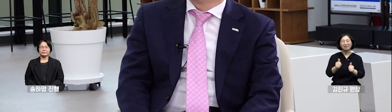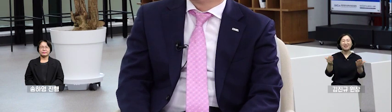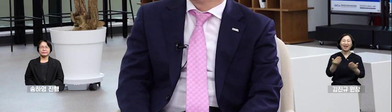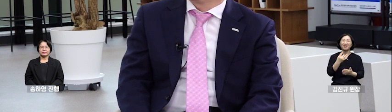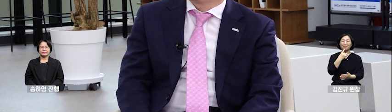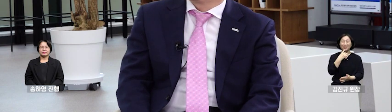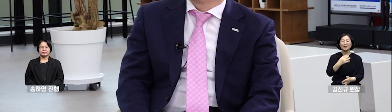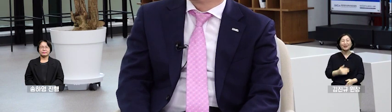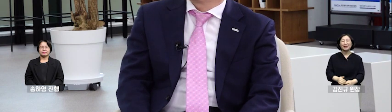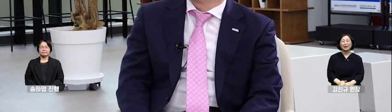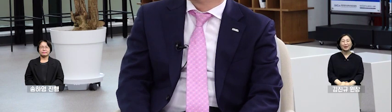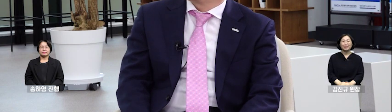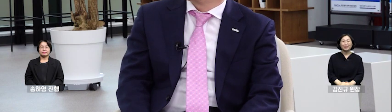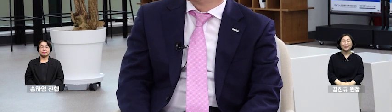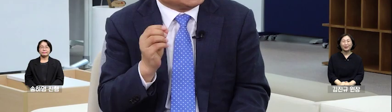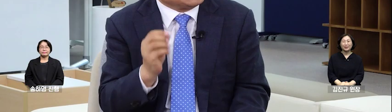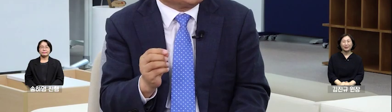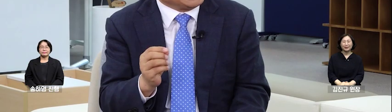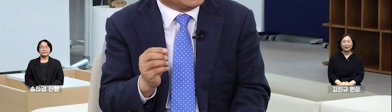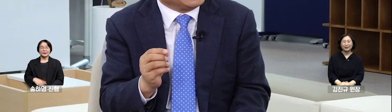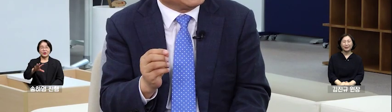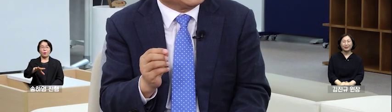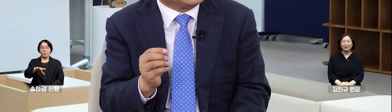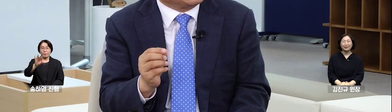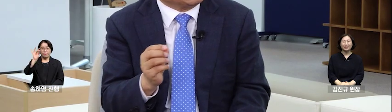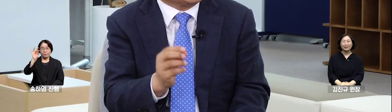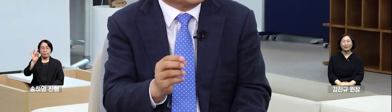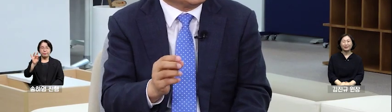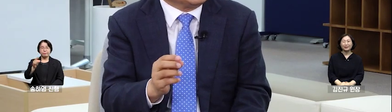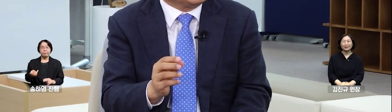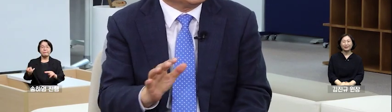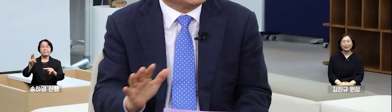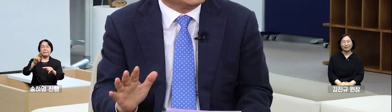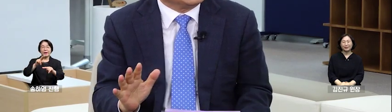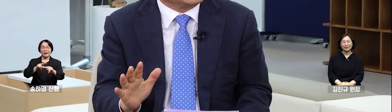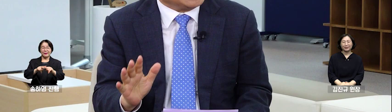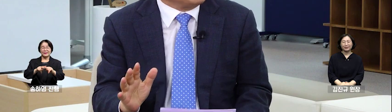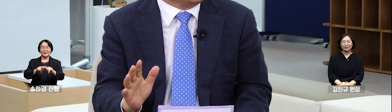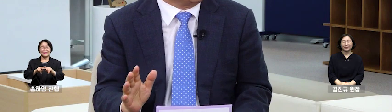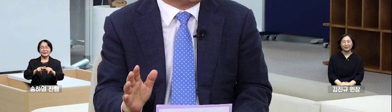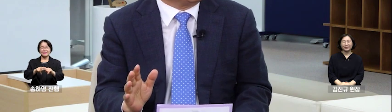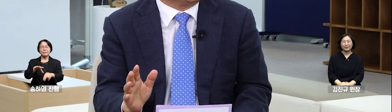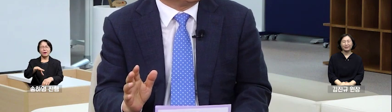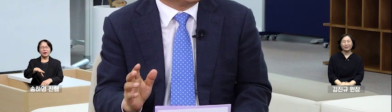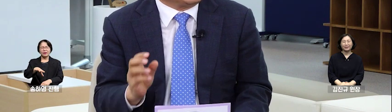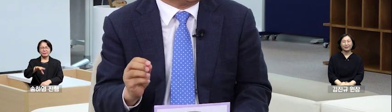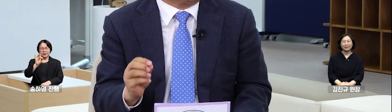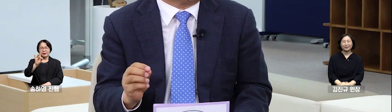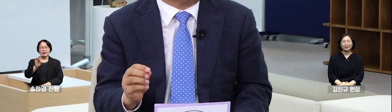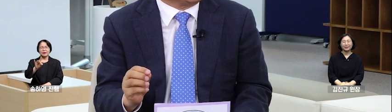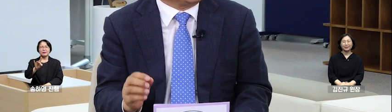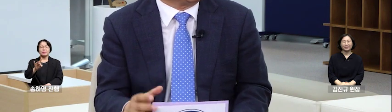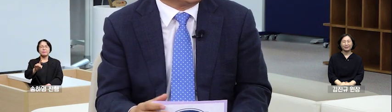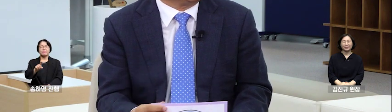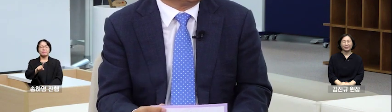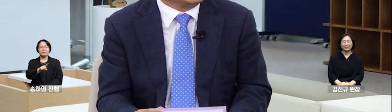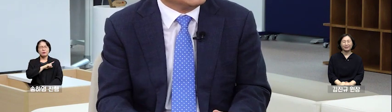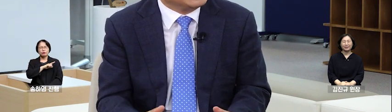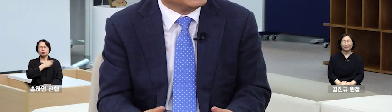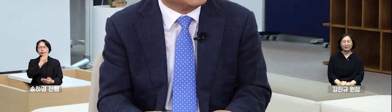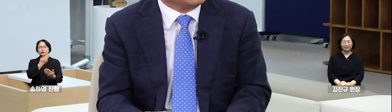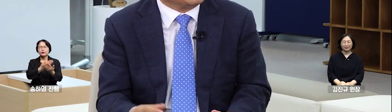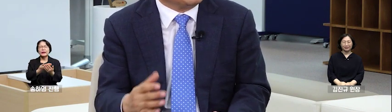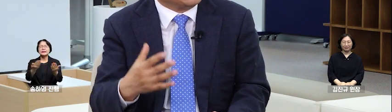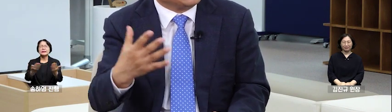안되는데 어 처음에 오셔서 젤 먼저 아니 중요하고 나 해서 하신